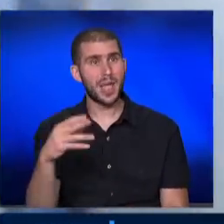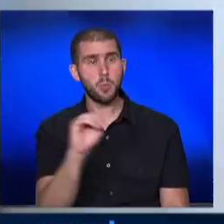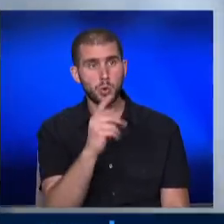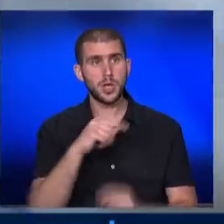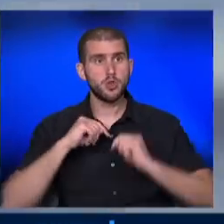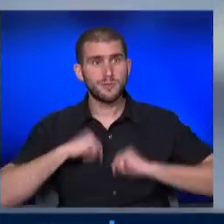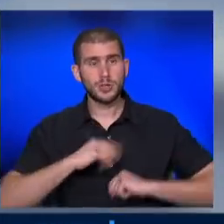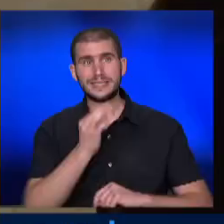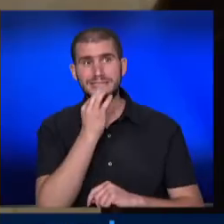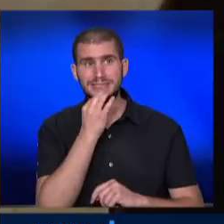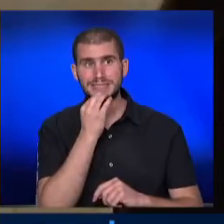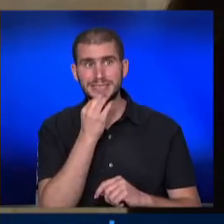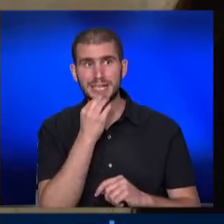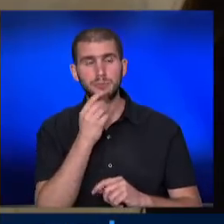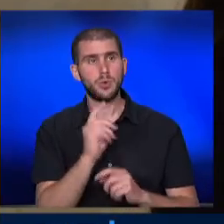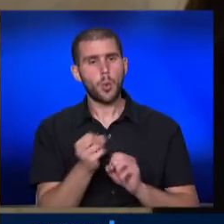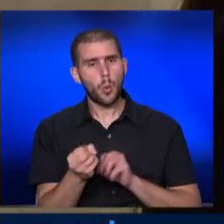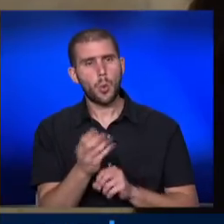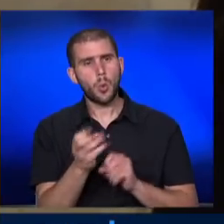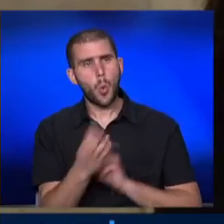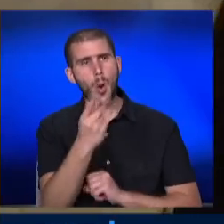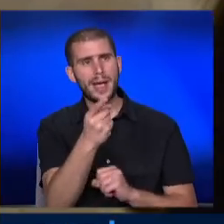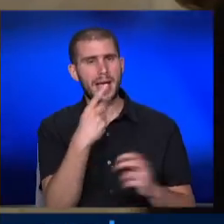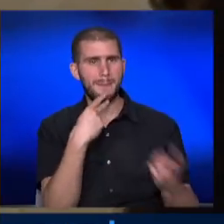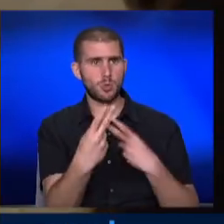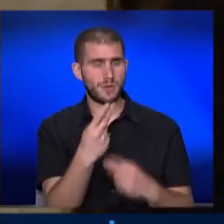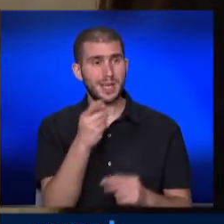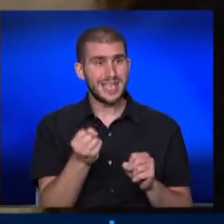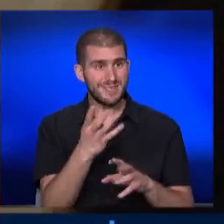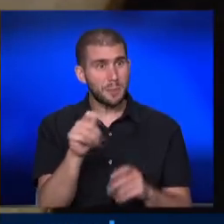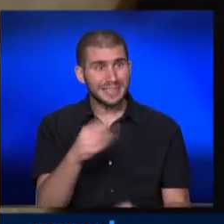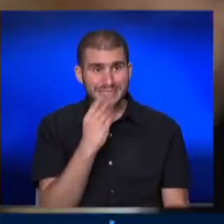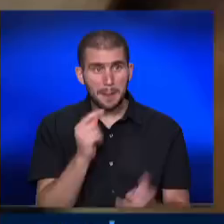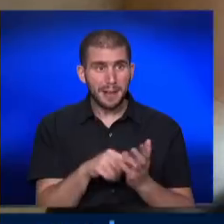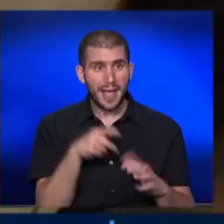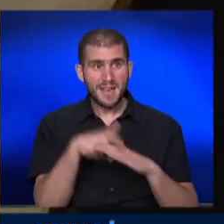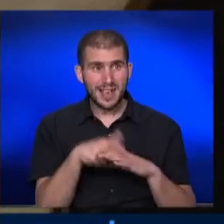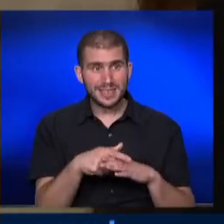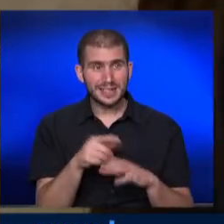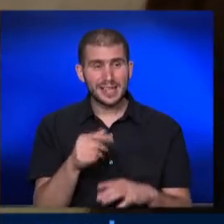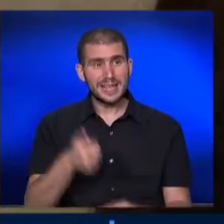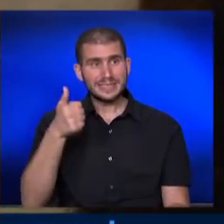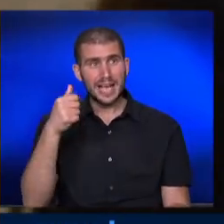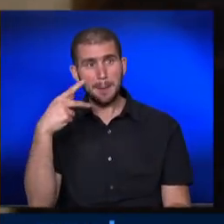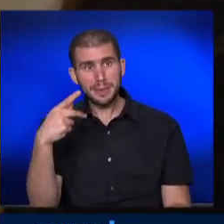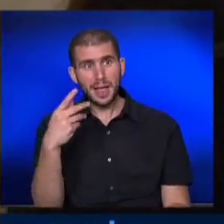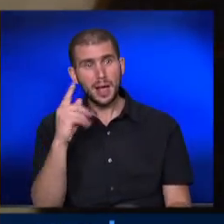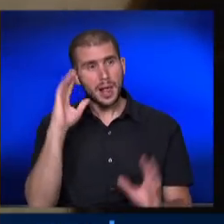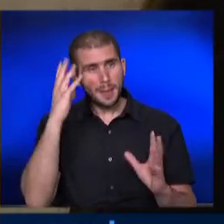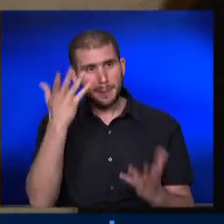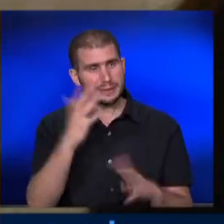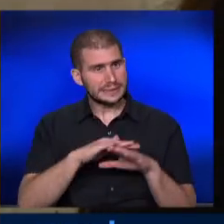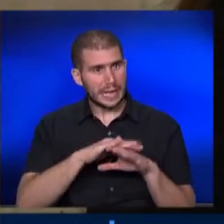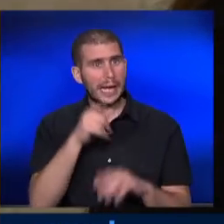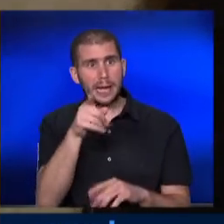יושבת ראש צעירים בוערים, שהורחקה מהמתחם בתגובה. עריפו אותי מגנסת ישראל בגלל שהפרעתי לשרה פנינה משהו לבלבל את המוח, סליחה לביטוי.